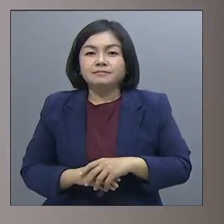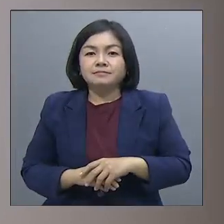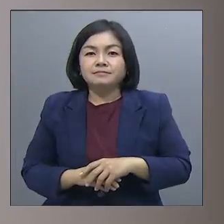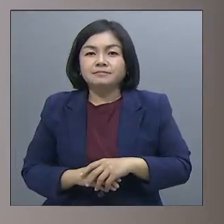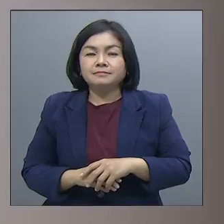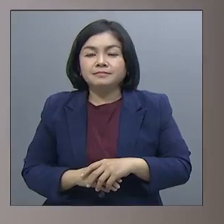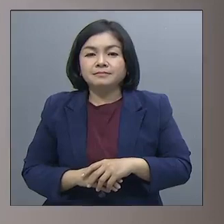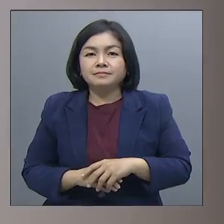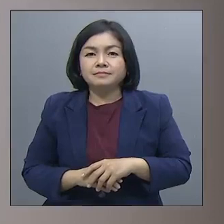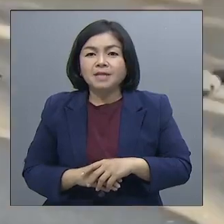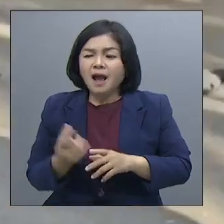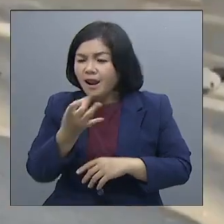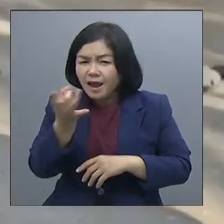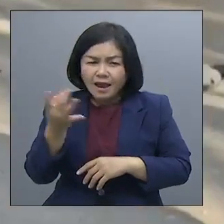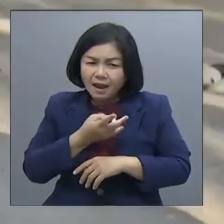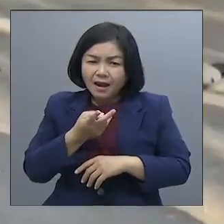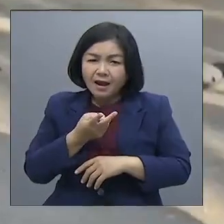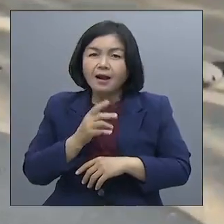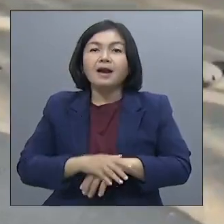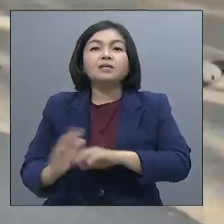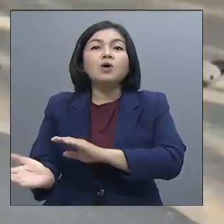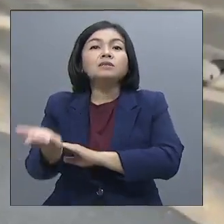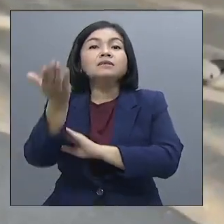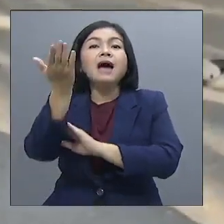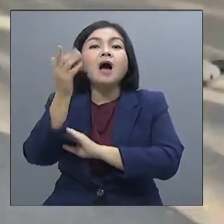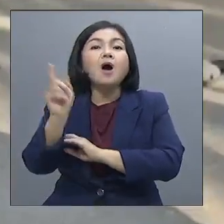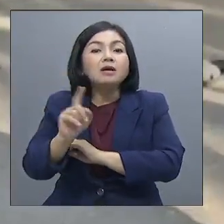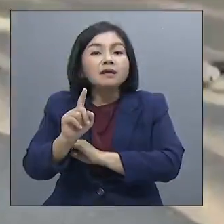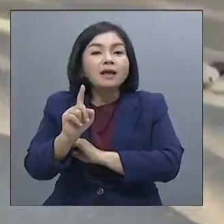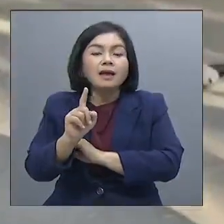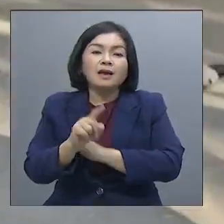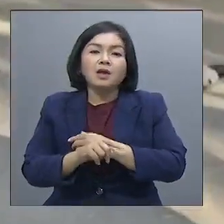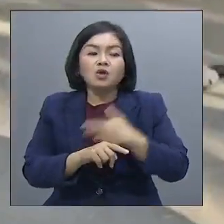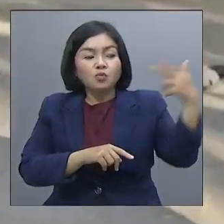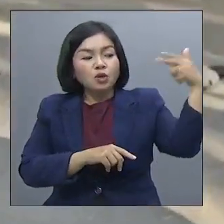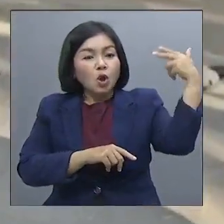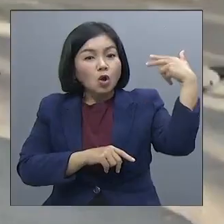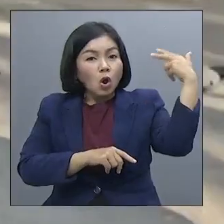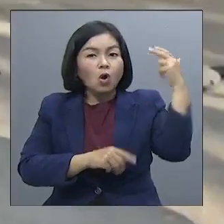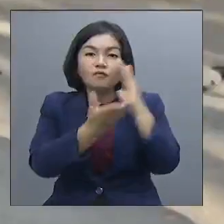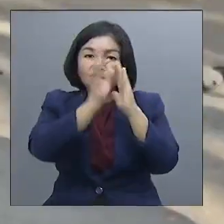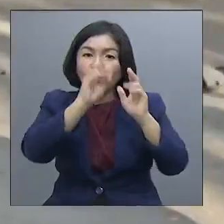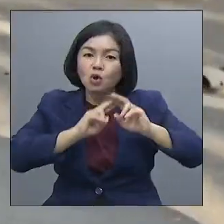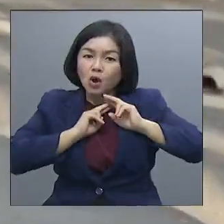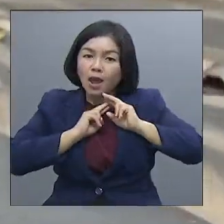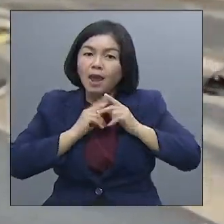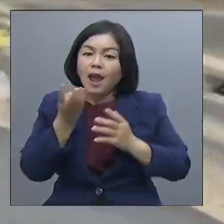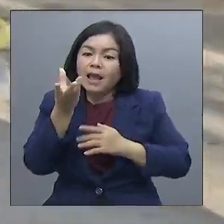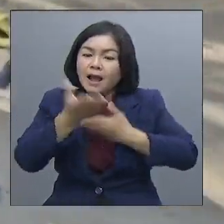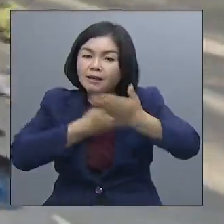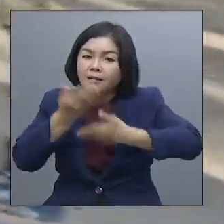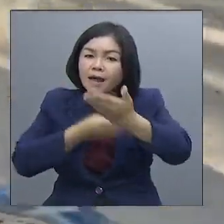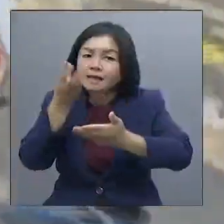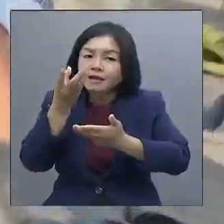นะคะคืออร่อยอย่า ช่วงเช้าที่ผ่านมาค่ะคุณธนาวัฒน์จันนิมเจ้าของเพจโอวาข้าวหอมมะลิแท้สุ